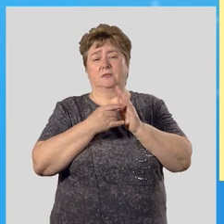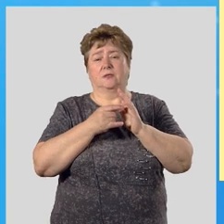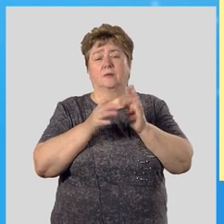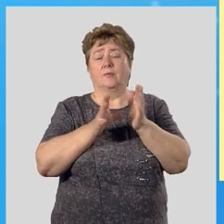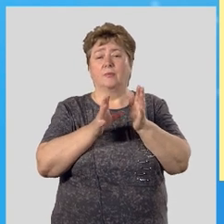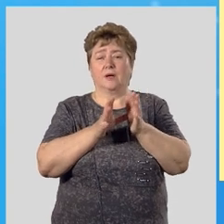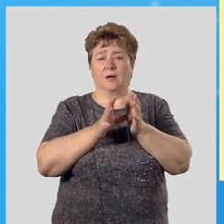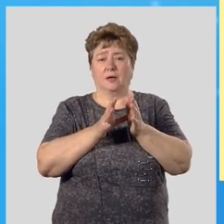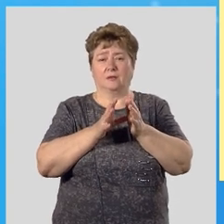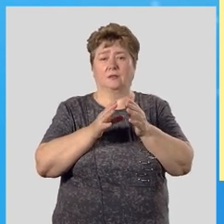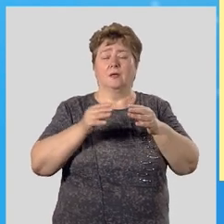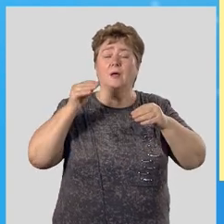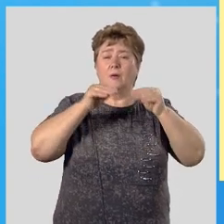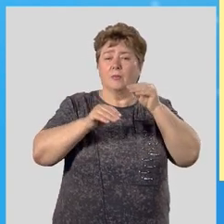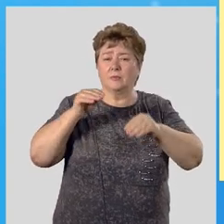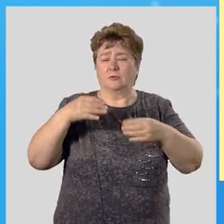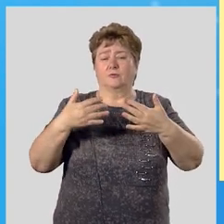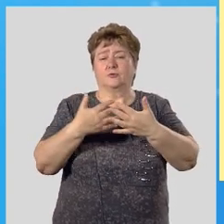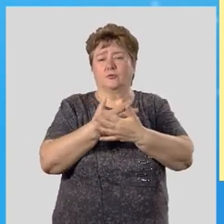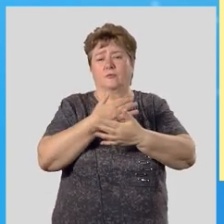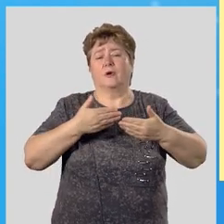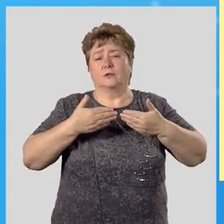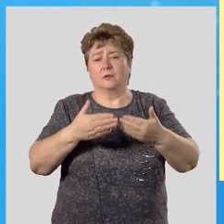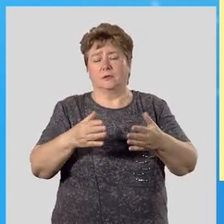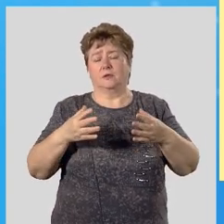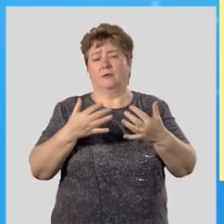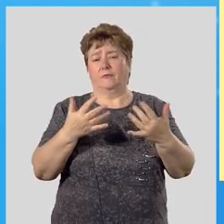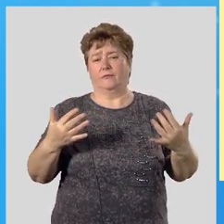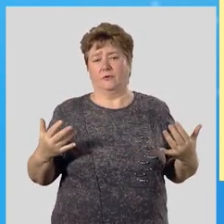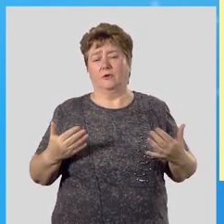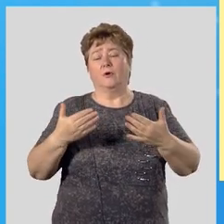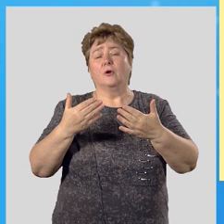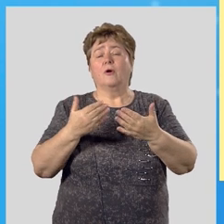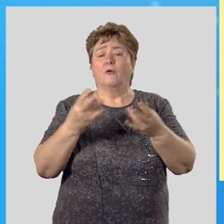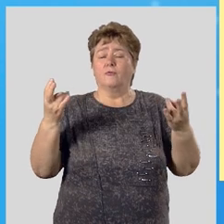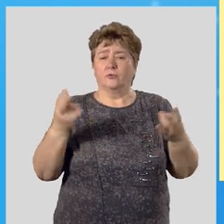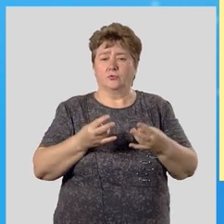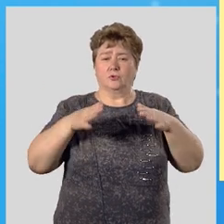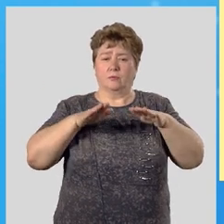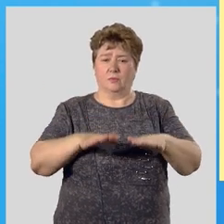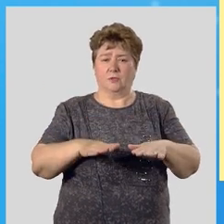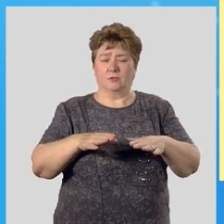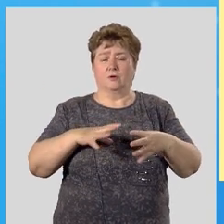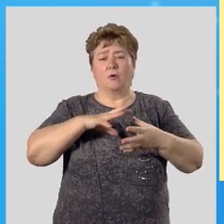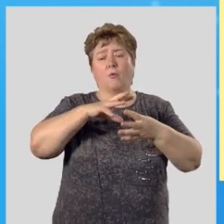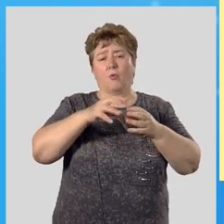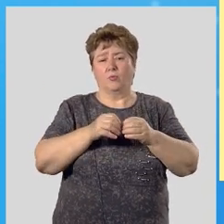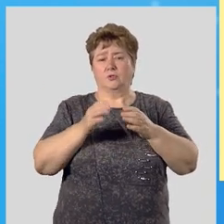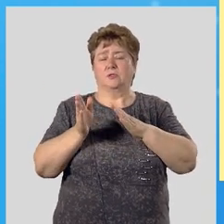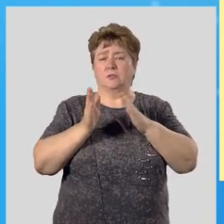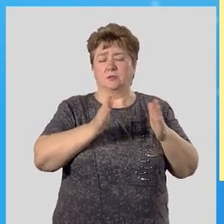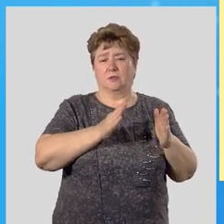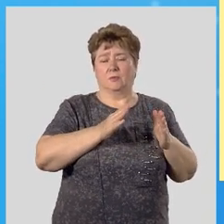Классификация помогает поместить вновь открытые виды в нужном месте общей